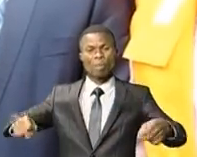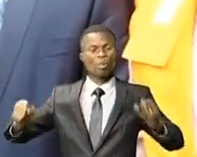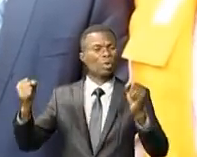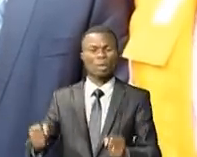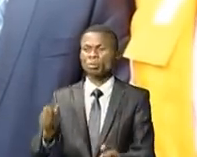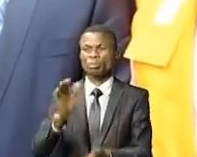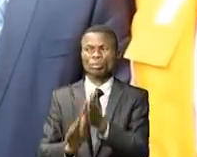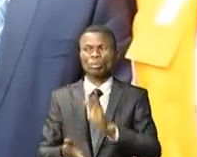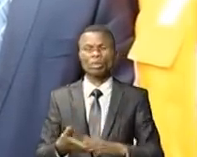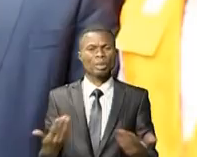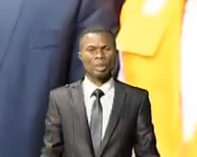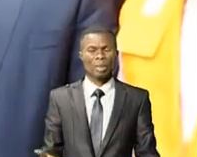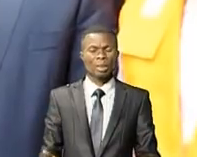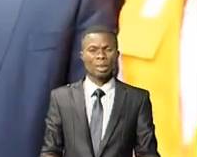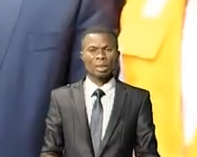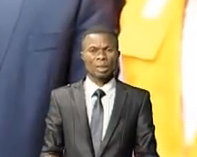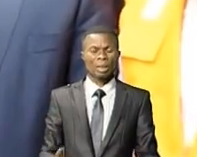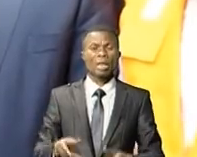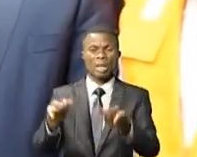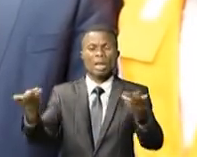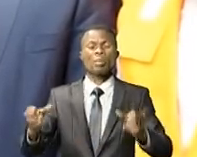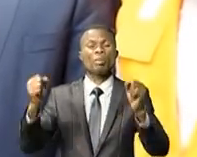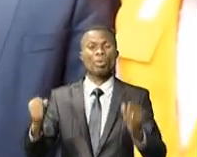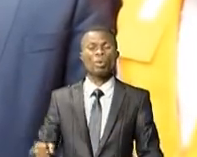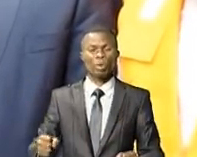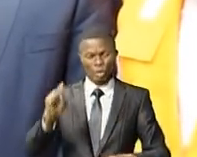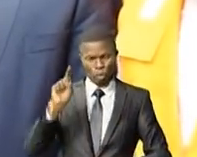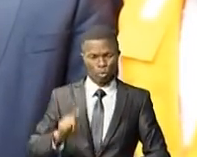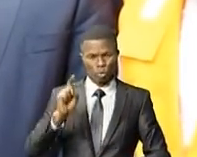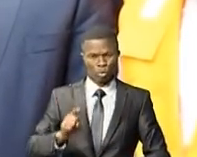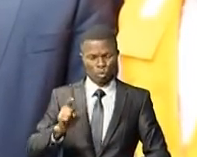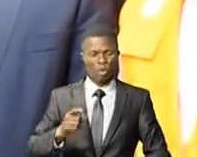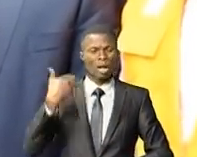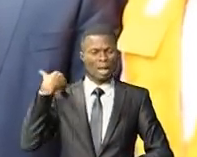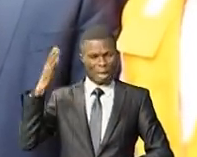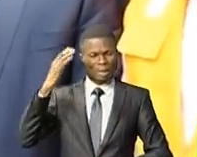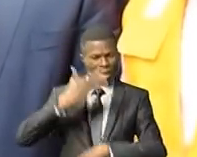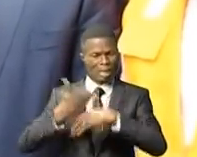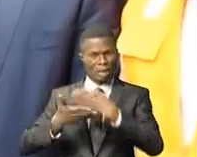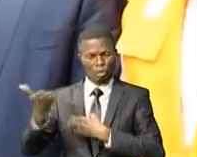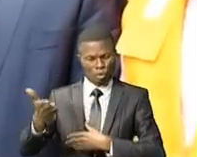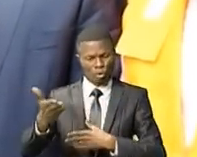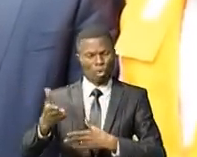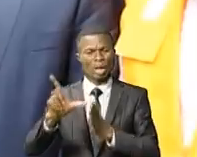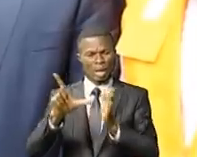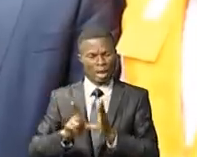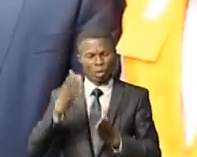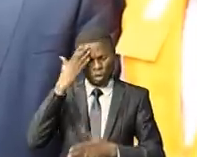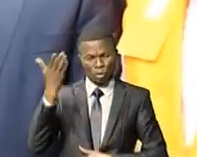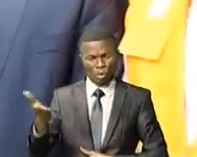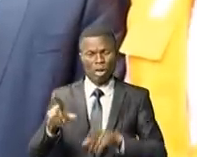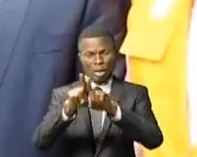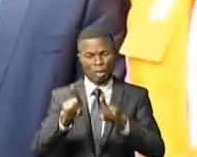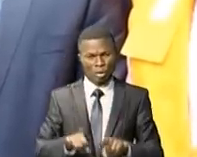motocyclistes sont improvisés. Un parking doit être officiel, légal, mais